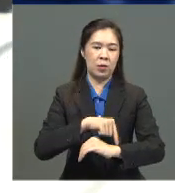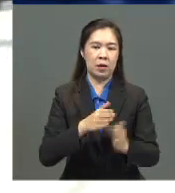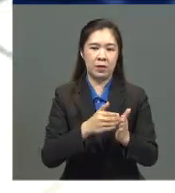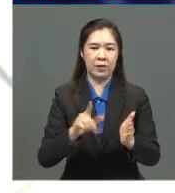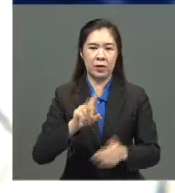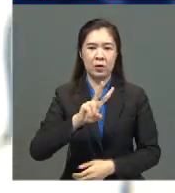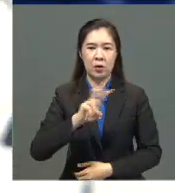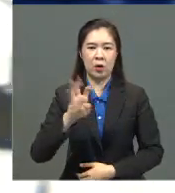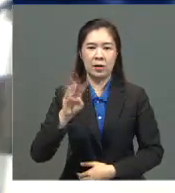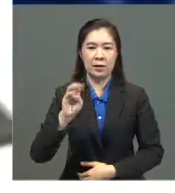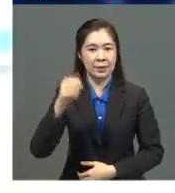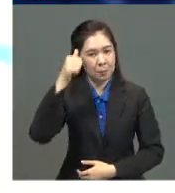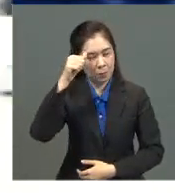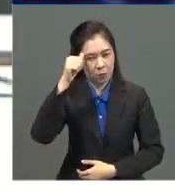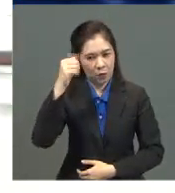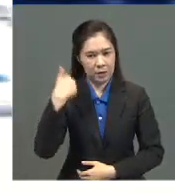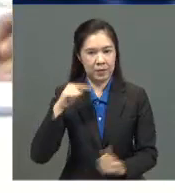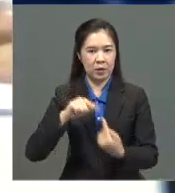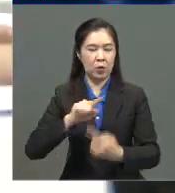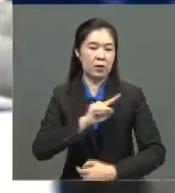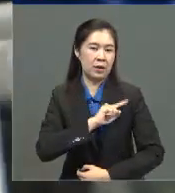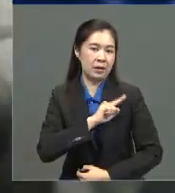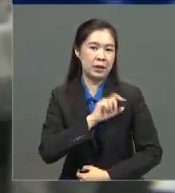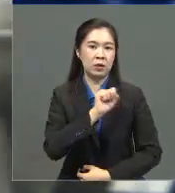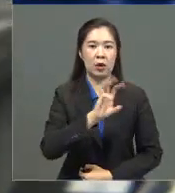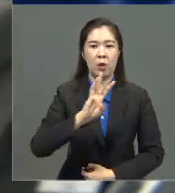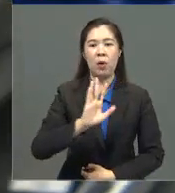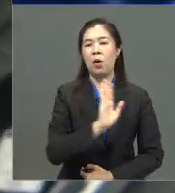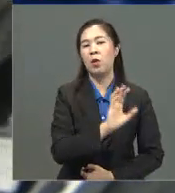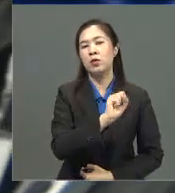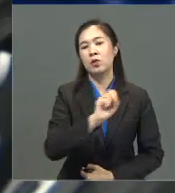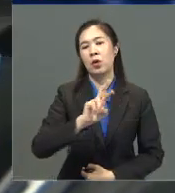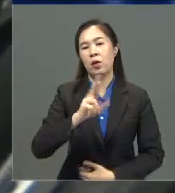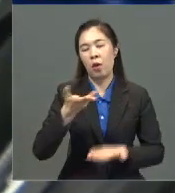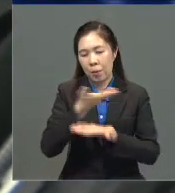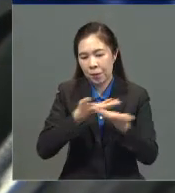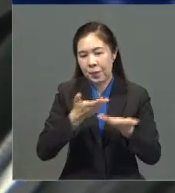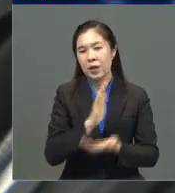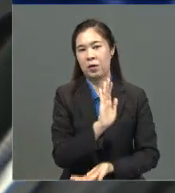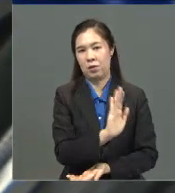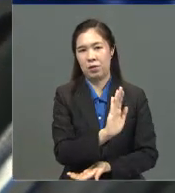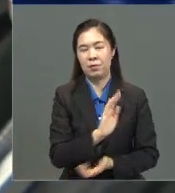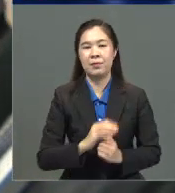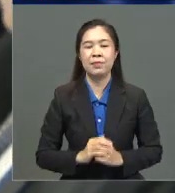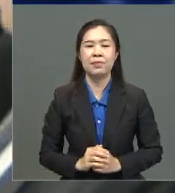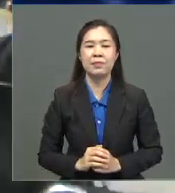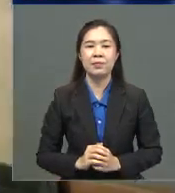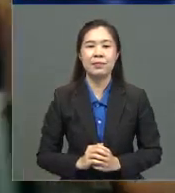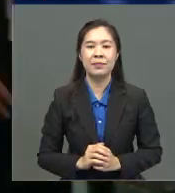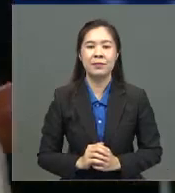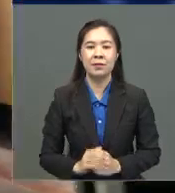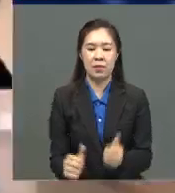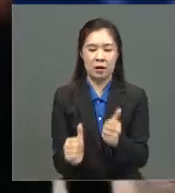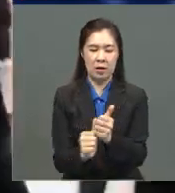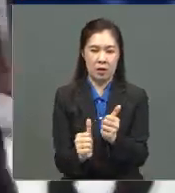ยกร่าง 240วันส่วนเรื่องอำนาจหน้าที่ของส.ว.ก็ขึ้นอยู่กับสจเป็นผู้พิจารณาค่ะด้านนาย